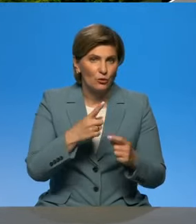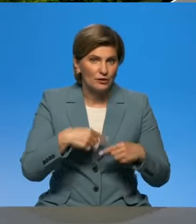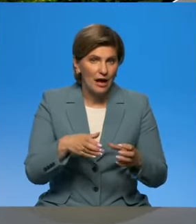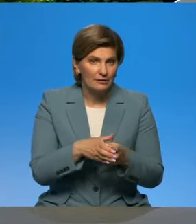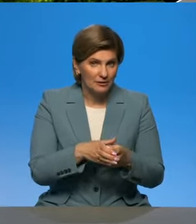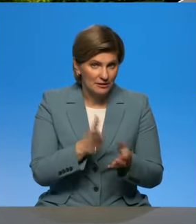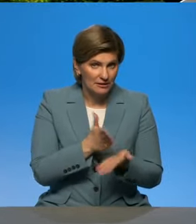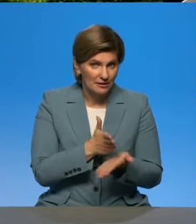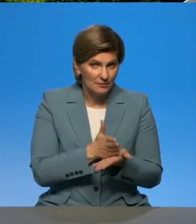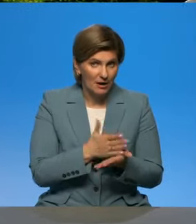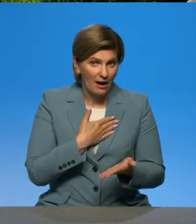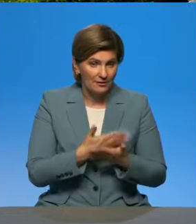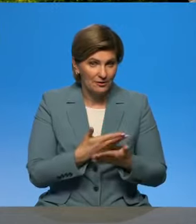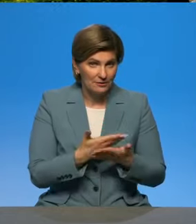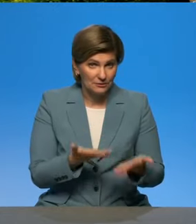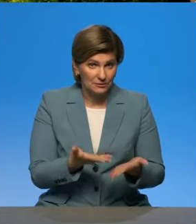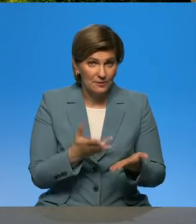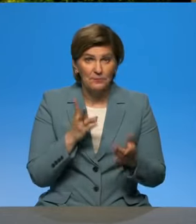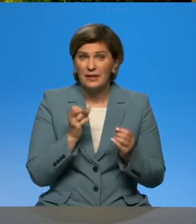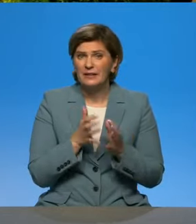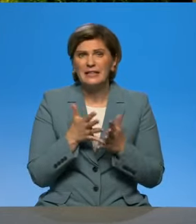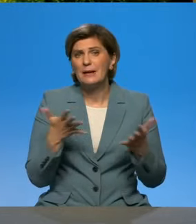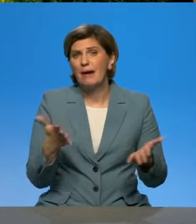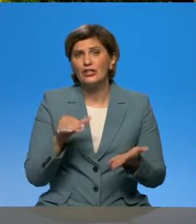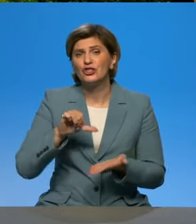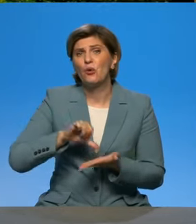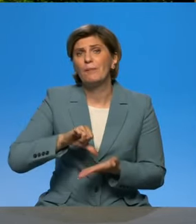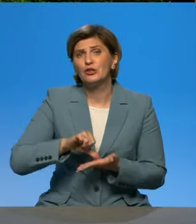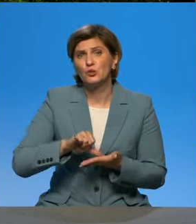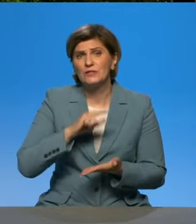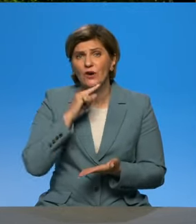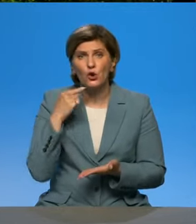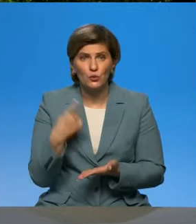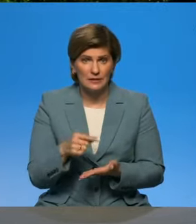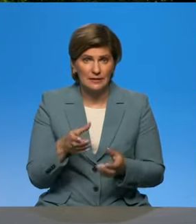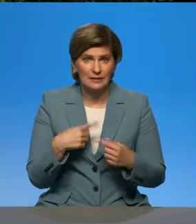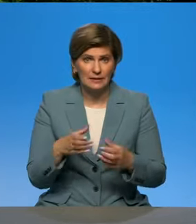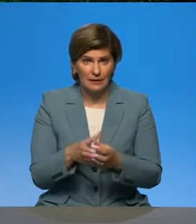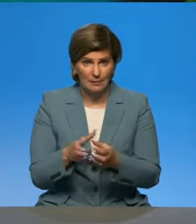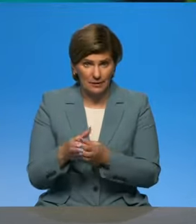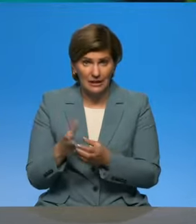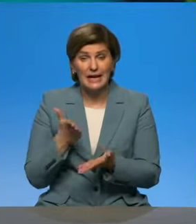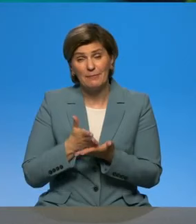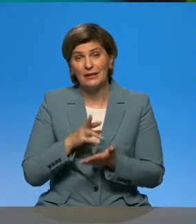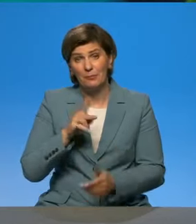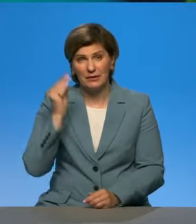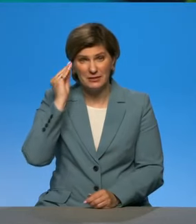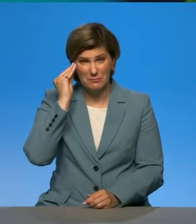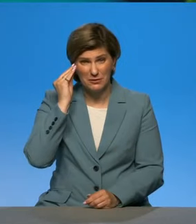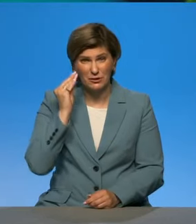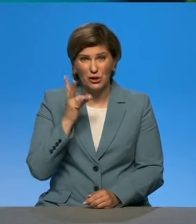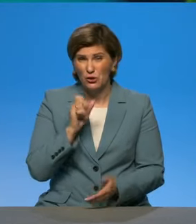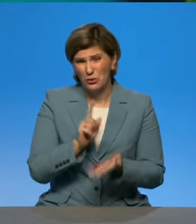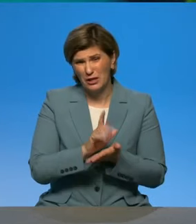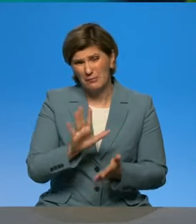достаточно активно. Небольшое присутствие российских компаний и имело бы смысл, конечно же. Ну, и не только, не обязательно